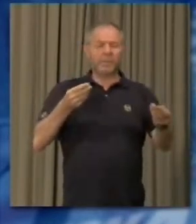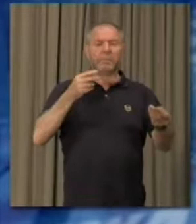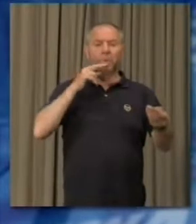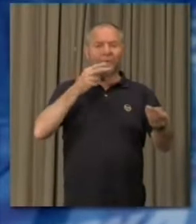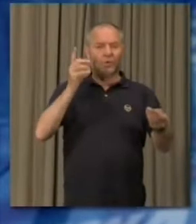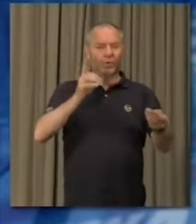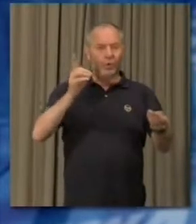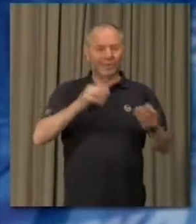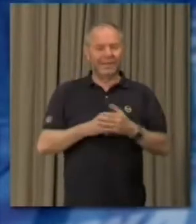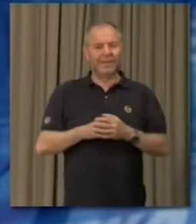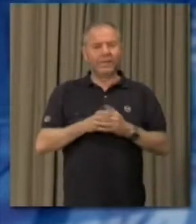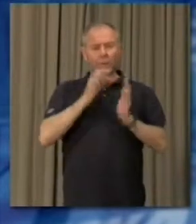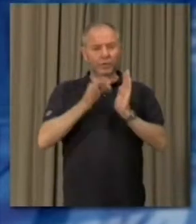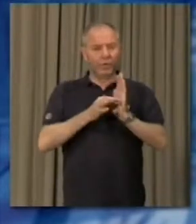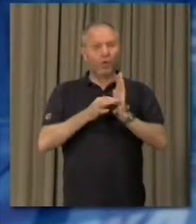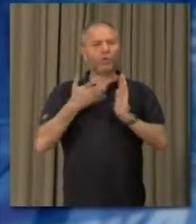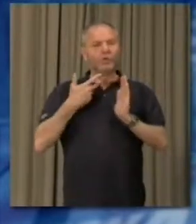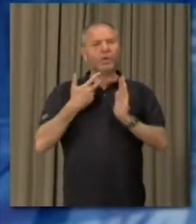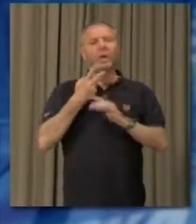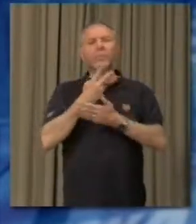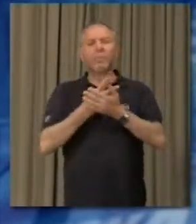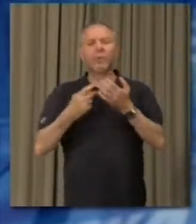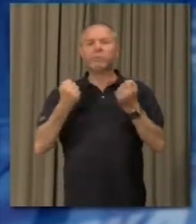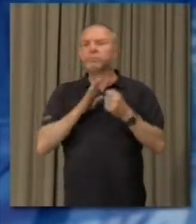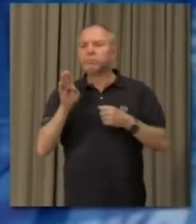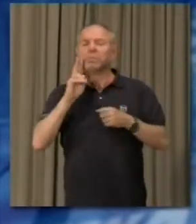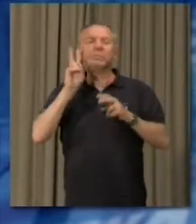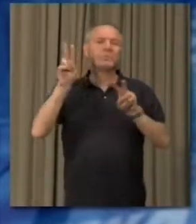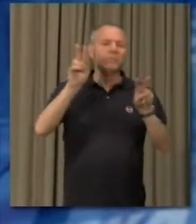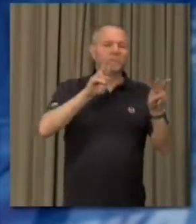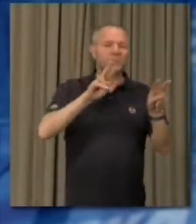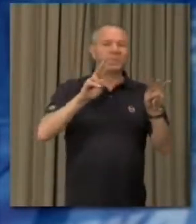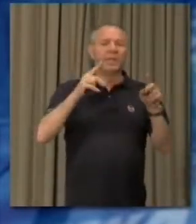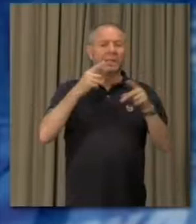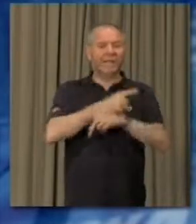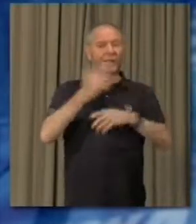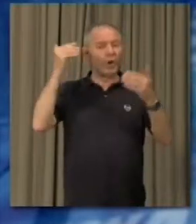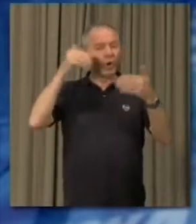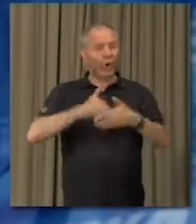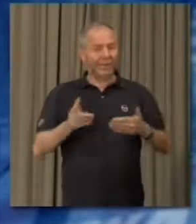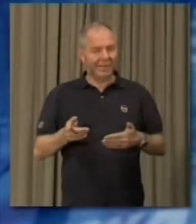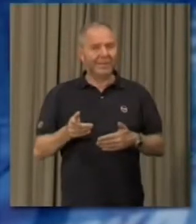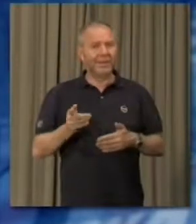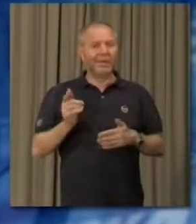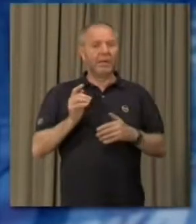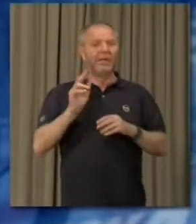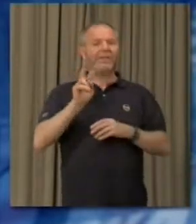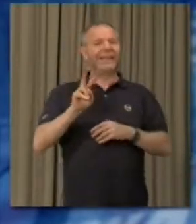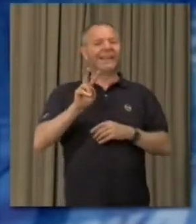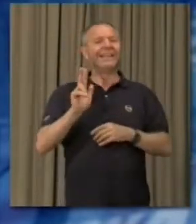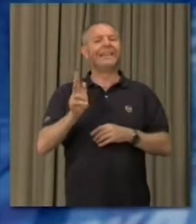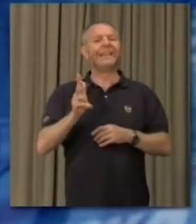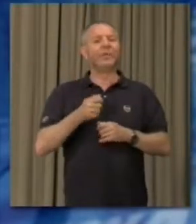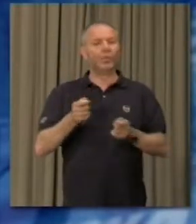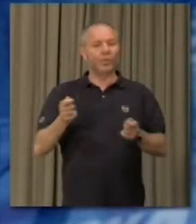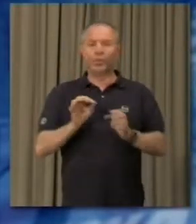16, e nello stesso giorno sono previste le ricognizioni autorizzate dalle 12 alle 24 con un'altra sessione prevista per venerdì 13 giugno